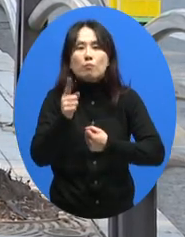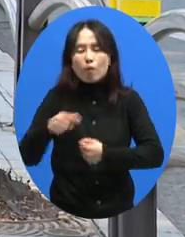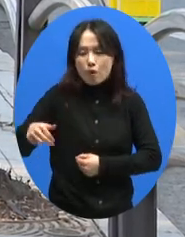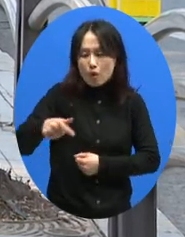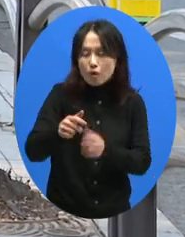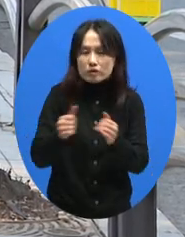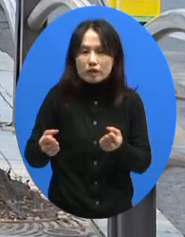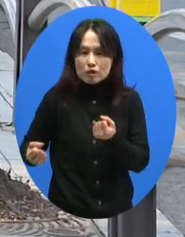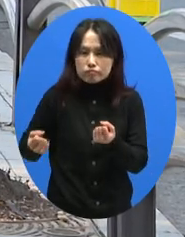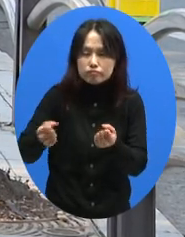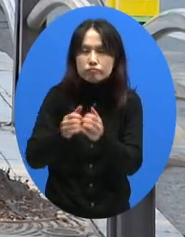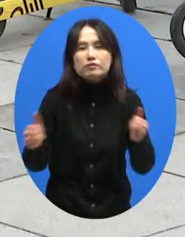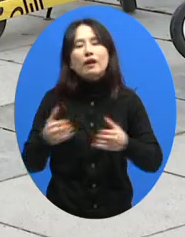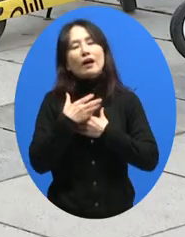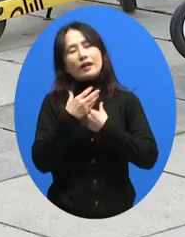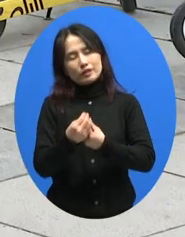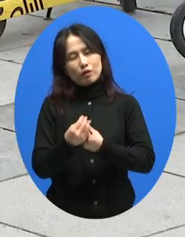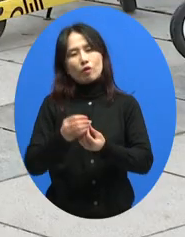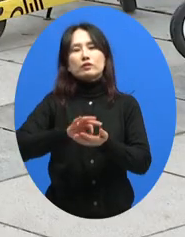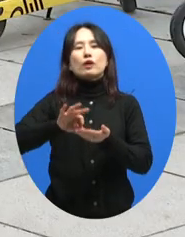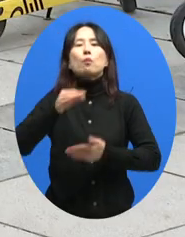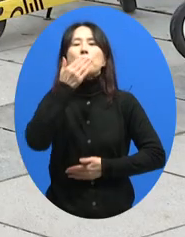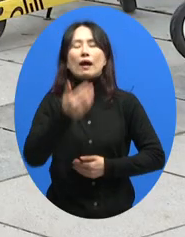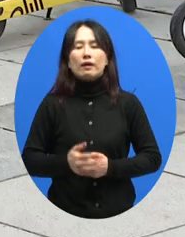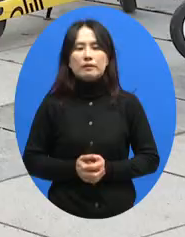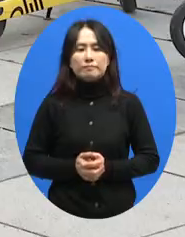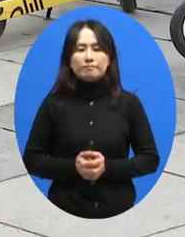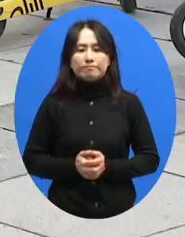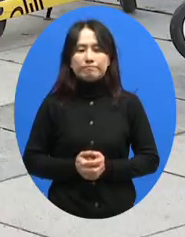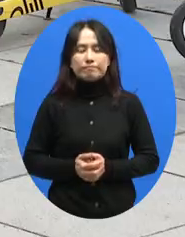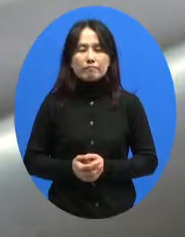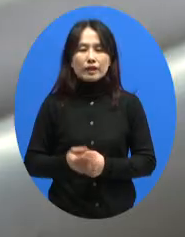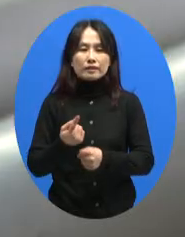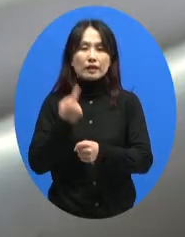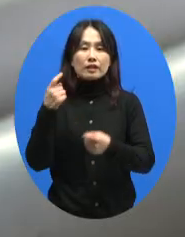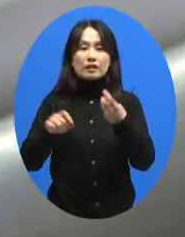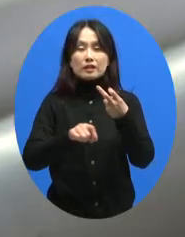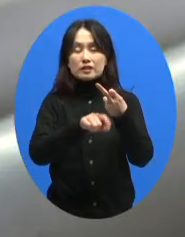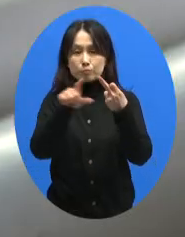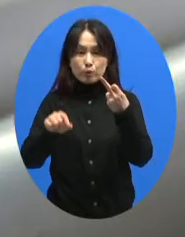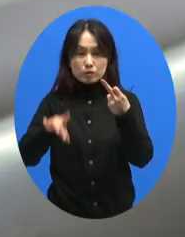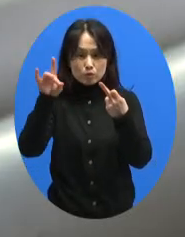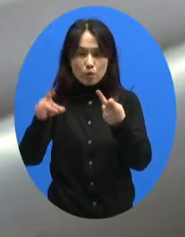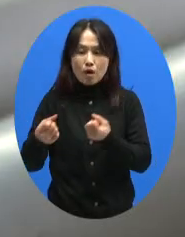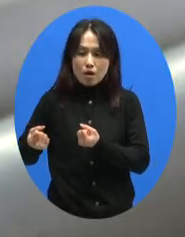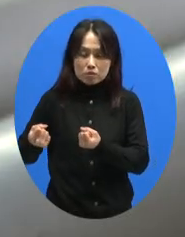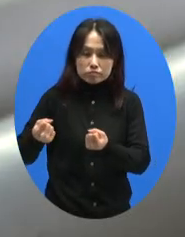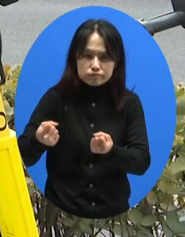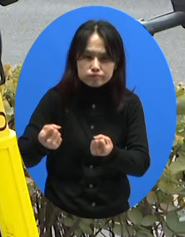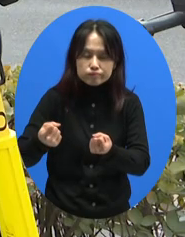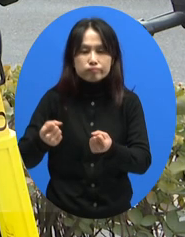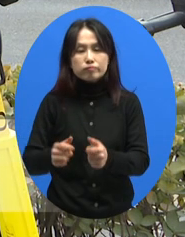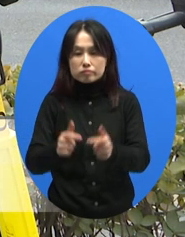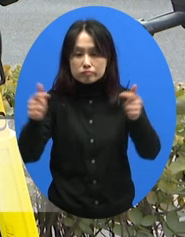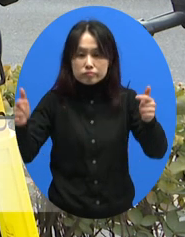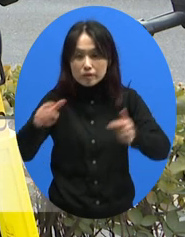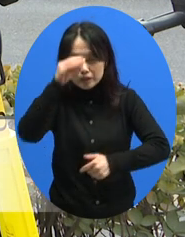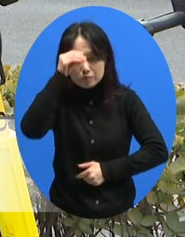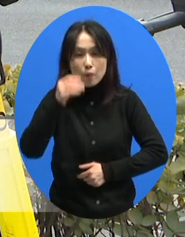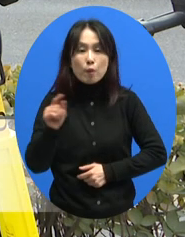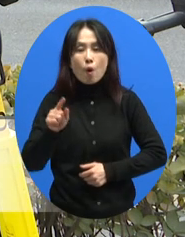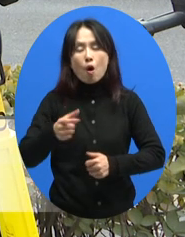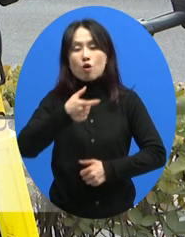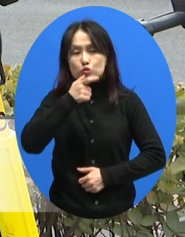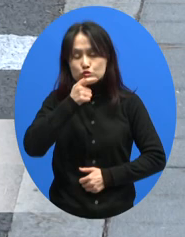안전을 지킬 수 있게 됐습니다. 이처럼 경기도는 지난해 12월 초 개인형 이동장치 활성화 시범지구 수원,